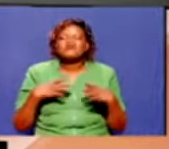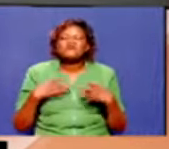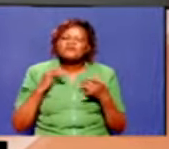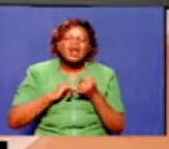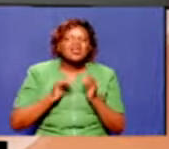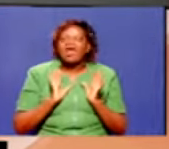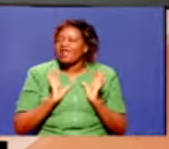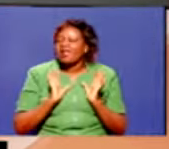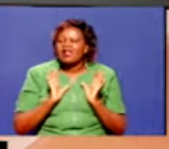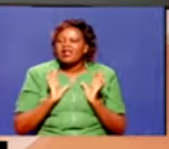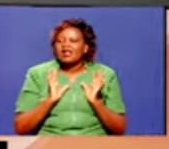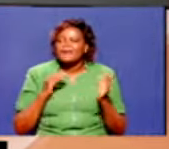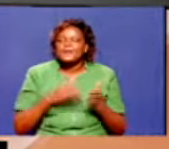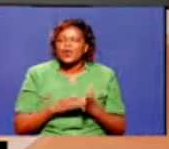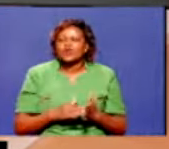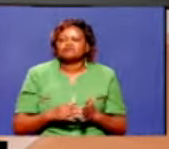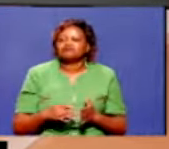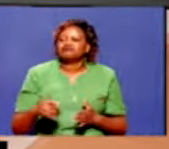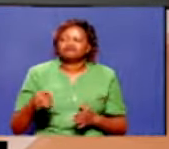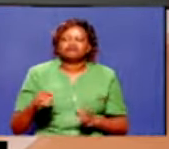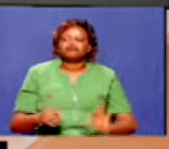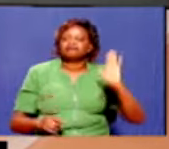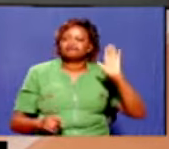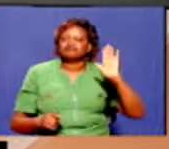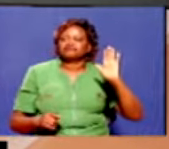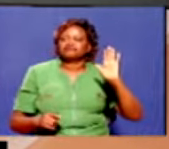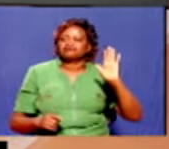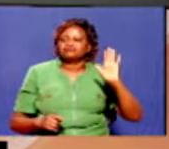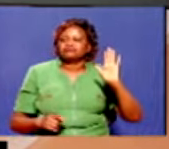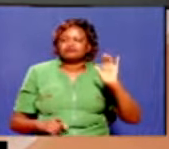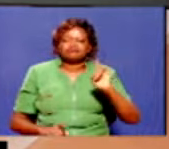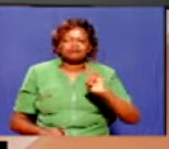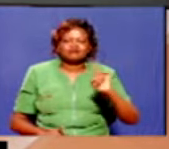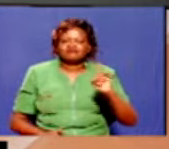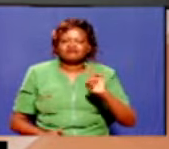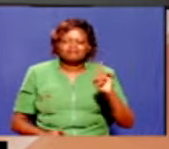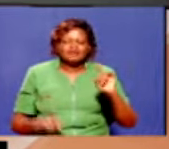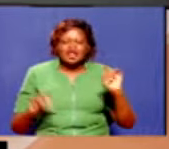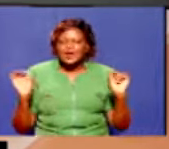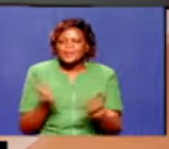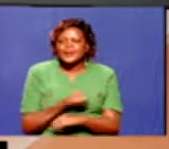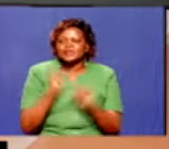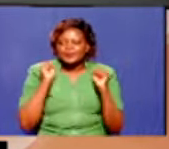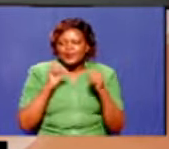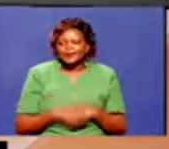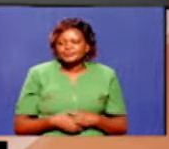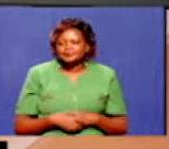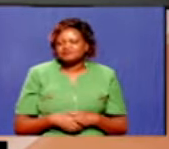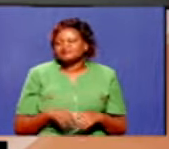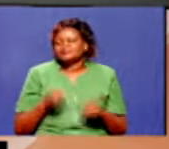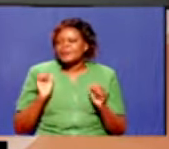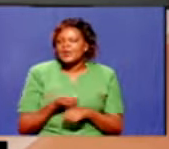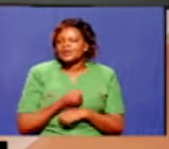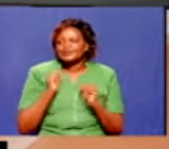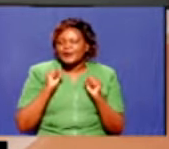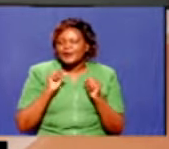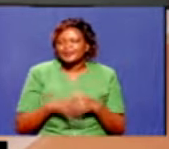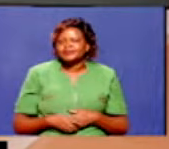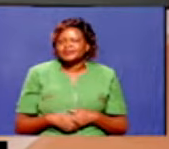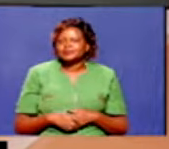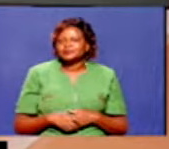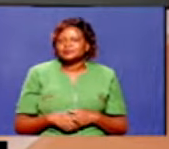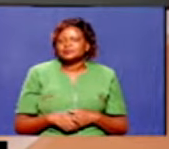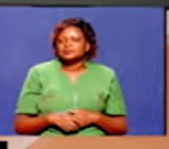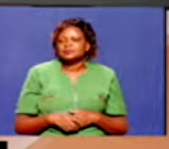doa ajitokeze na inue mkono, bwana siwe sana. Hata akisema hivyo, yani kwa kimombo, hawezi kusema bwana siwe sana kule.